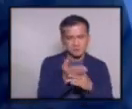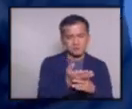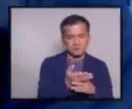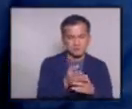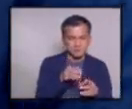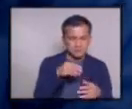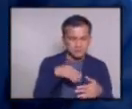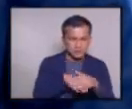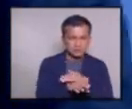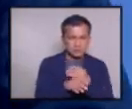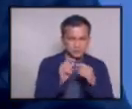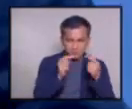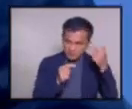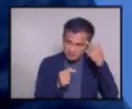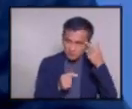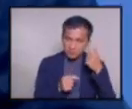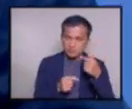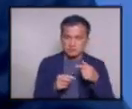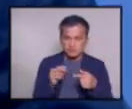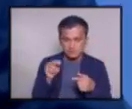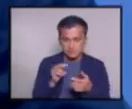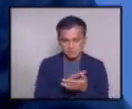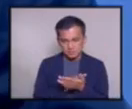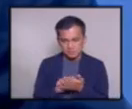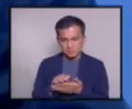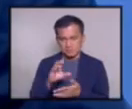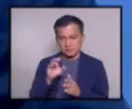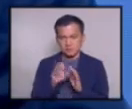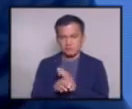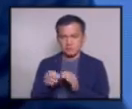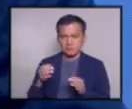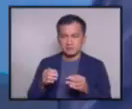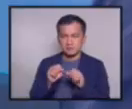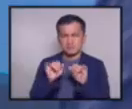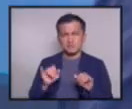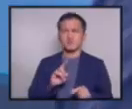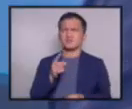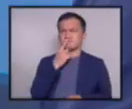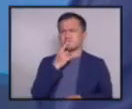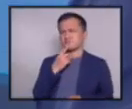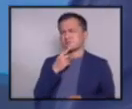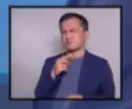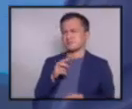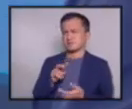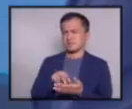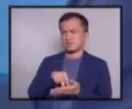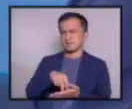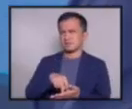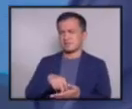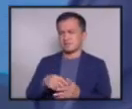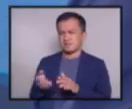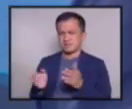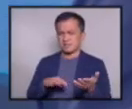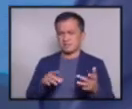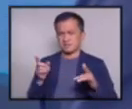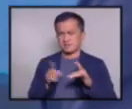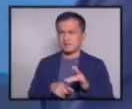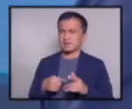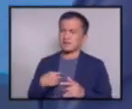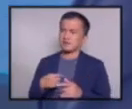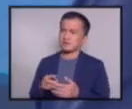So kailangan malinis ng mabuti yung criminal justice system. What's your stand on the death penalty? I